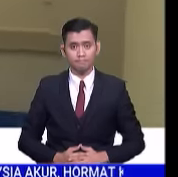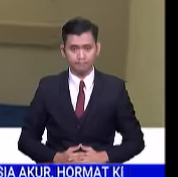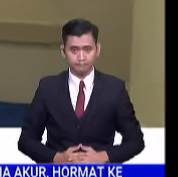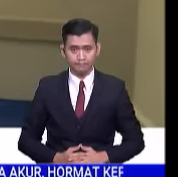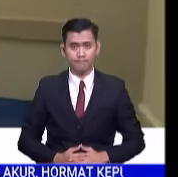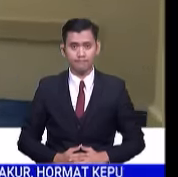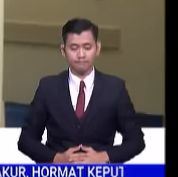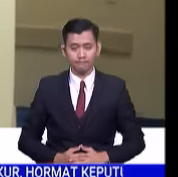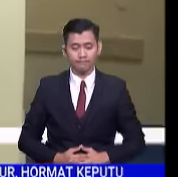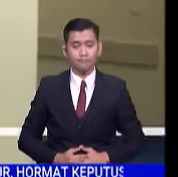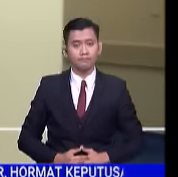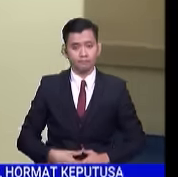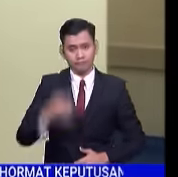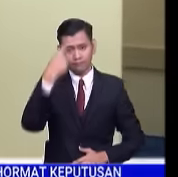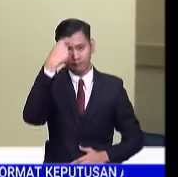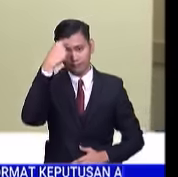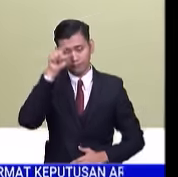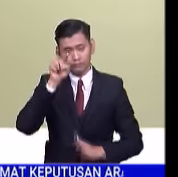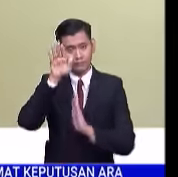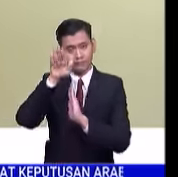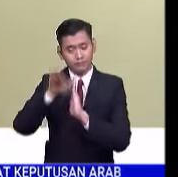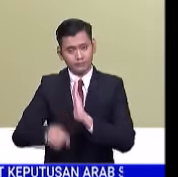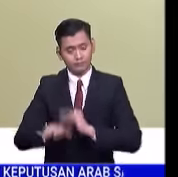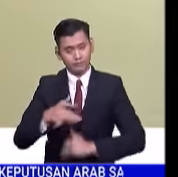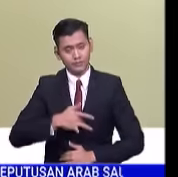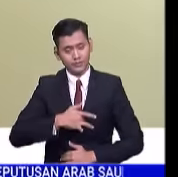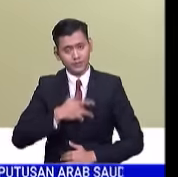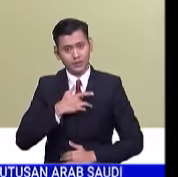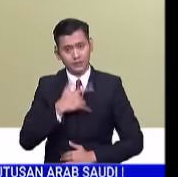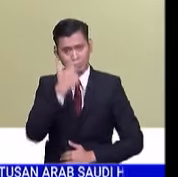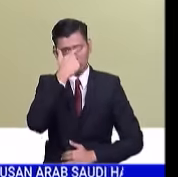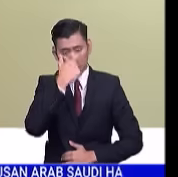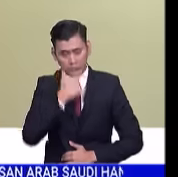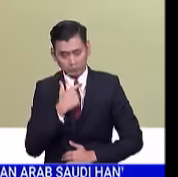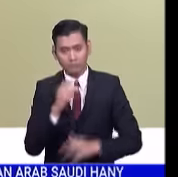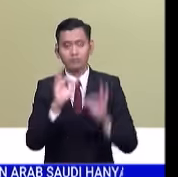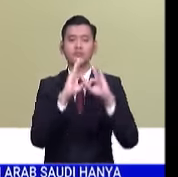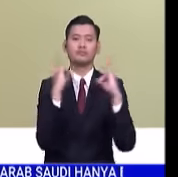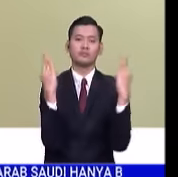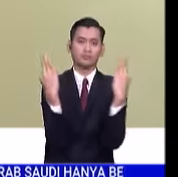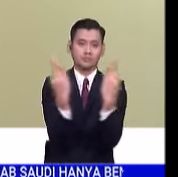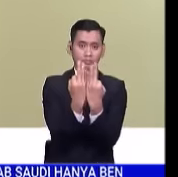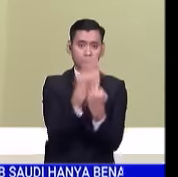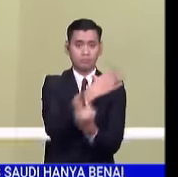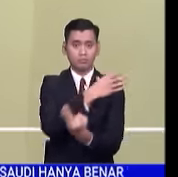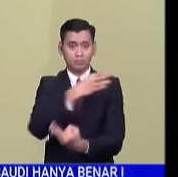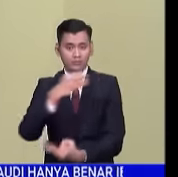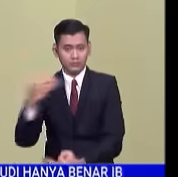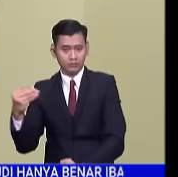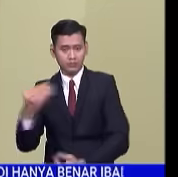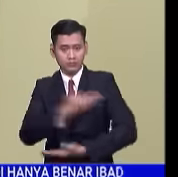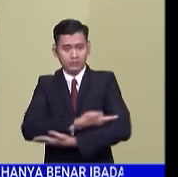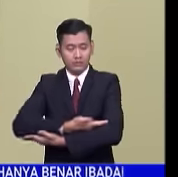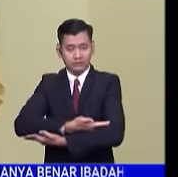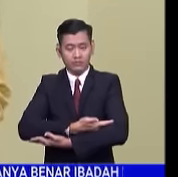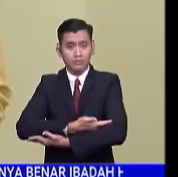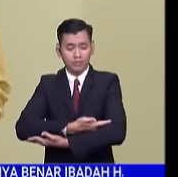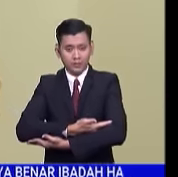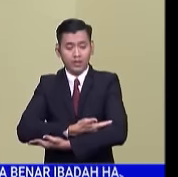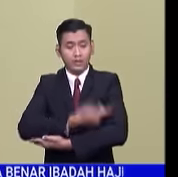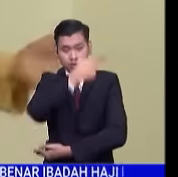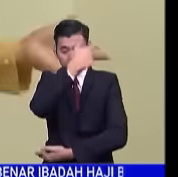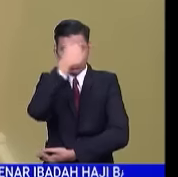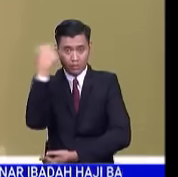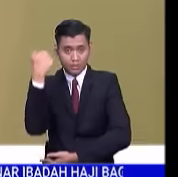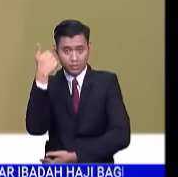Bagi meringankan beban perasaan, emosi keluarga dan juga waris mereka yang meninggal akibat